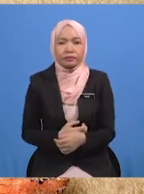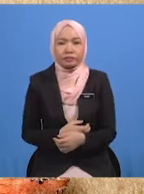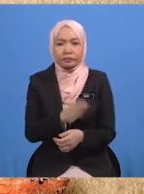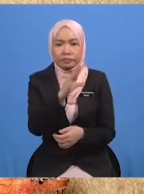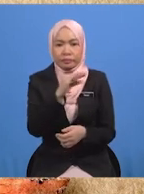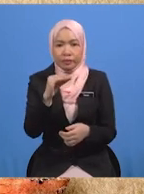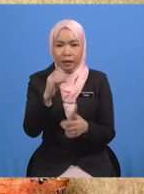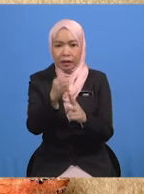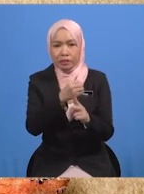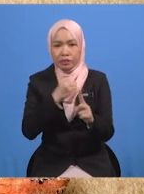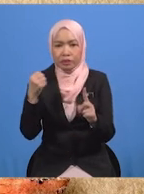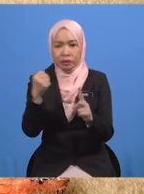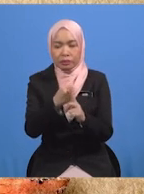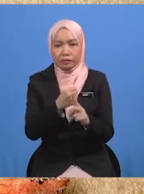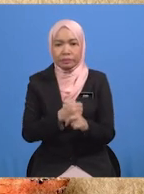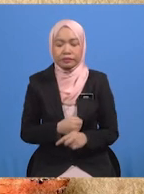dan sosial.